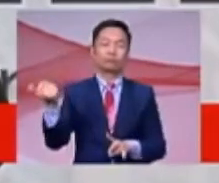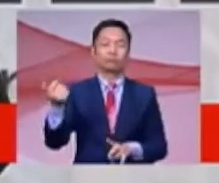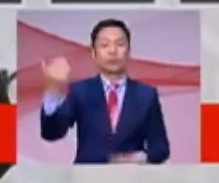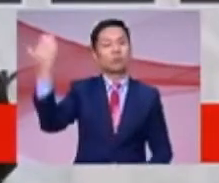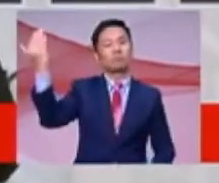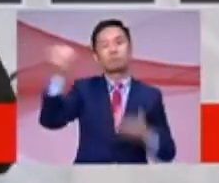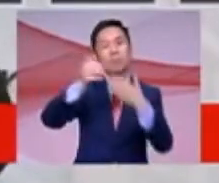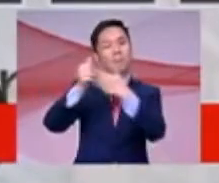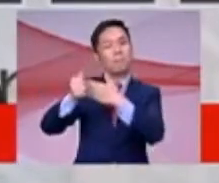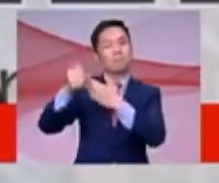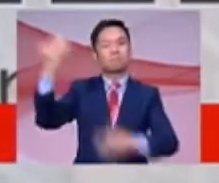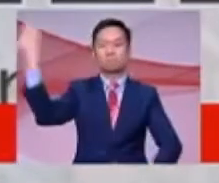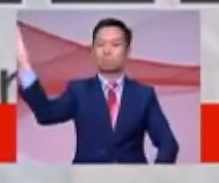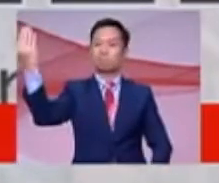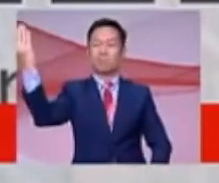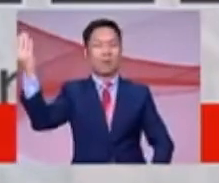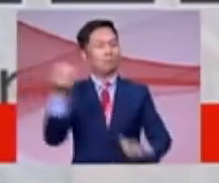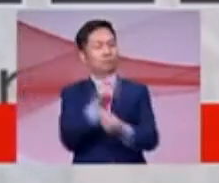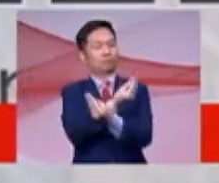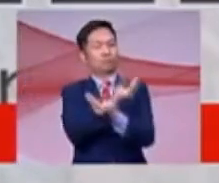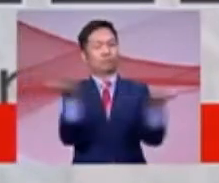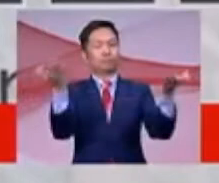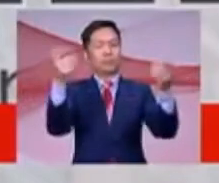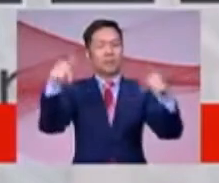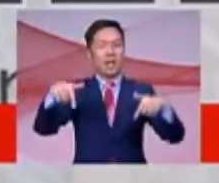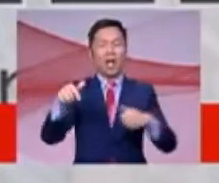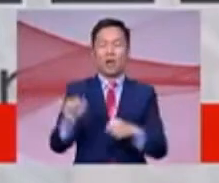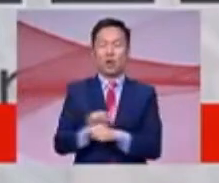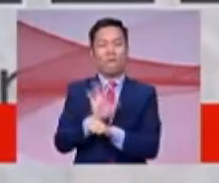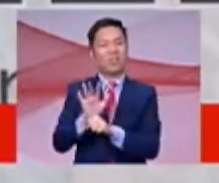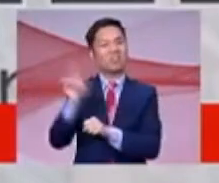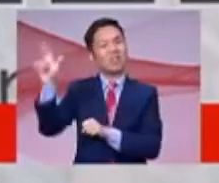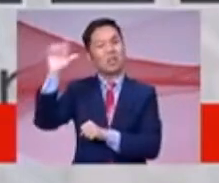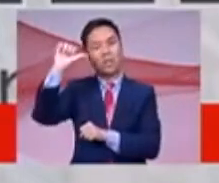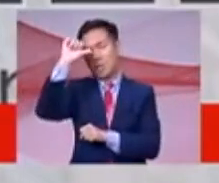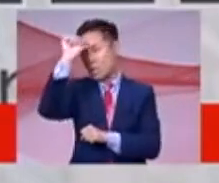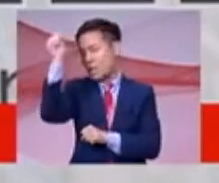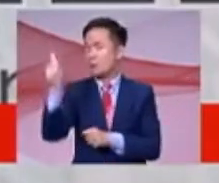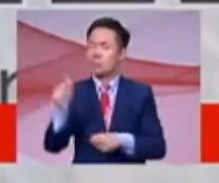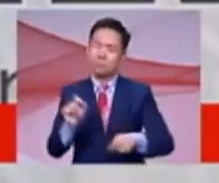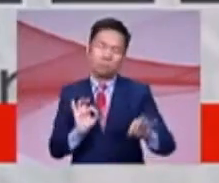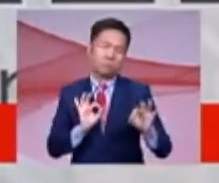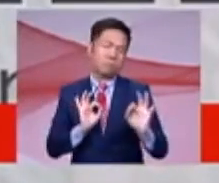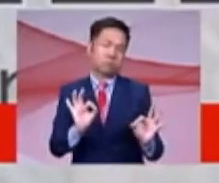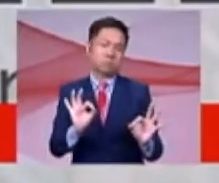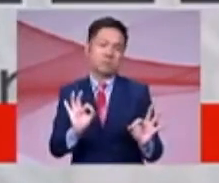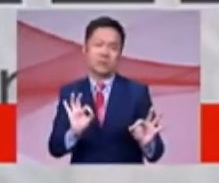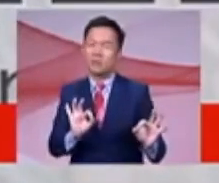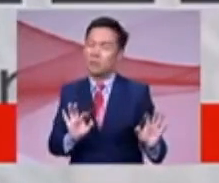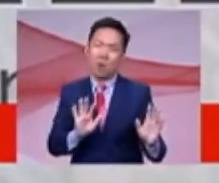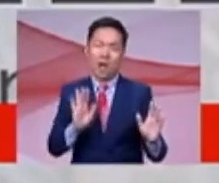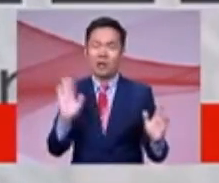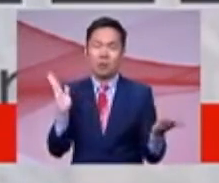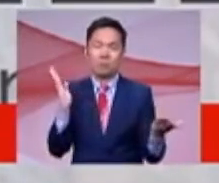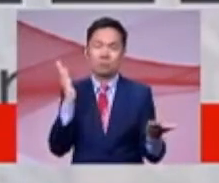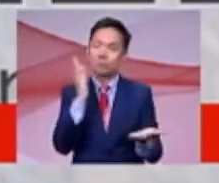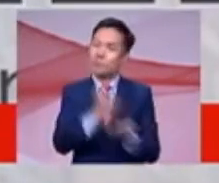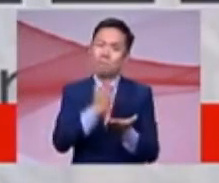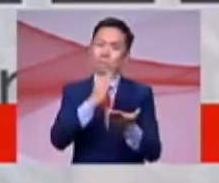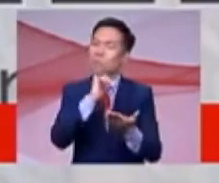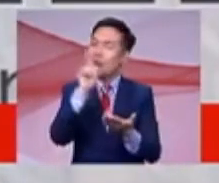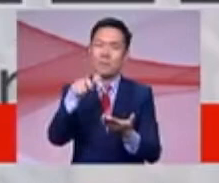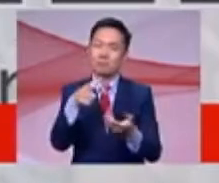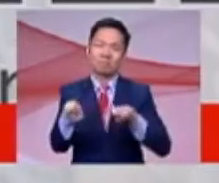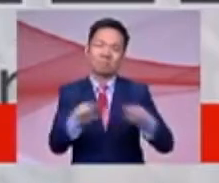telah isytiharkan iaitu kawalan pandemik COVID-19 amat baik dan akan tamat di negeri India.